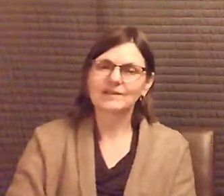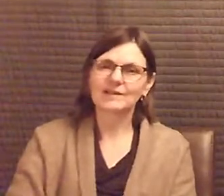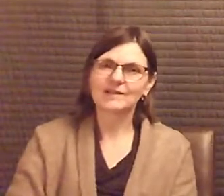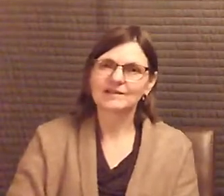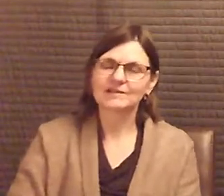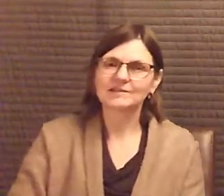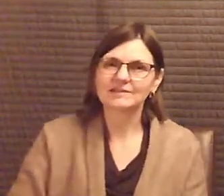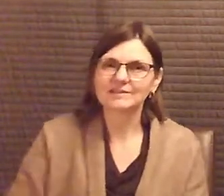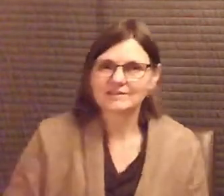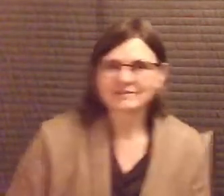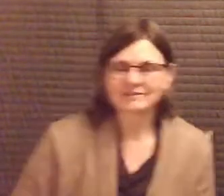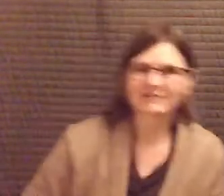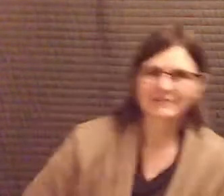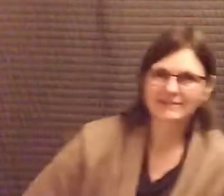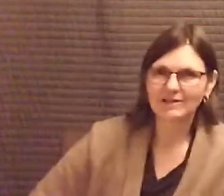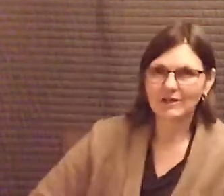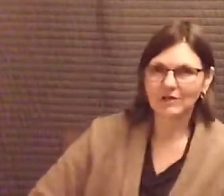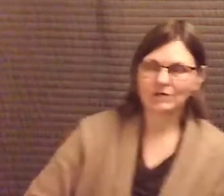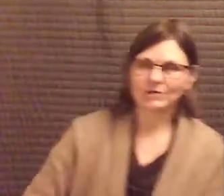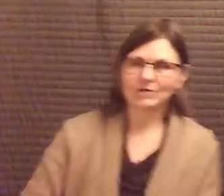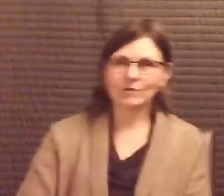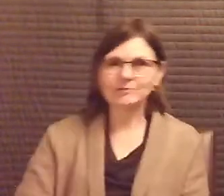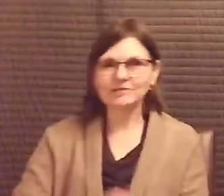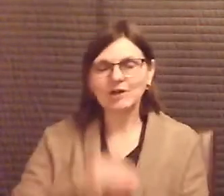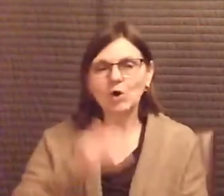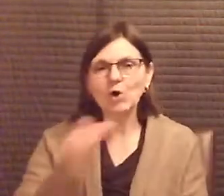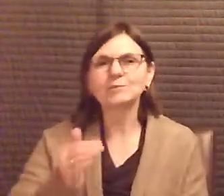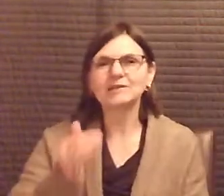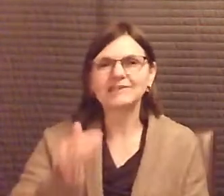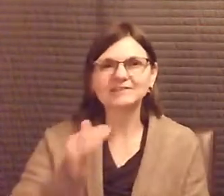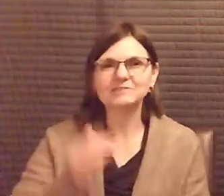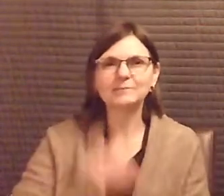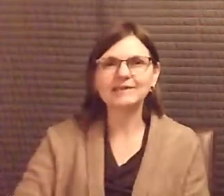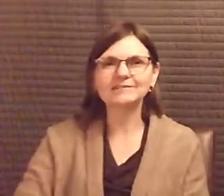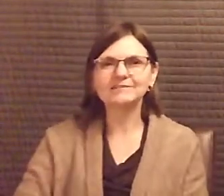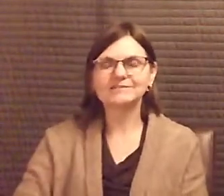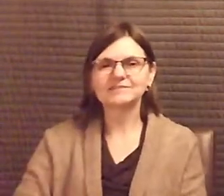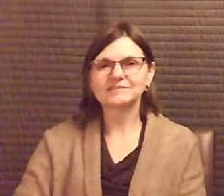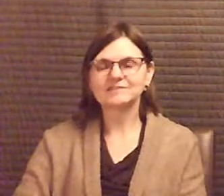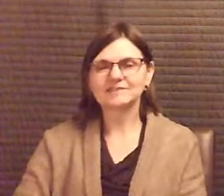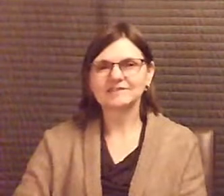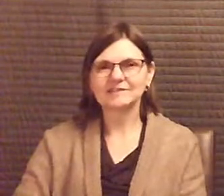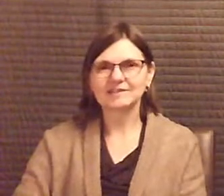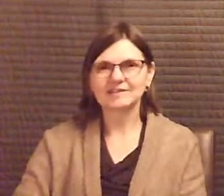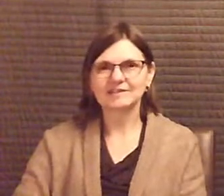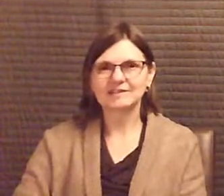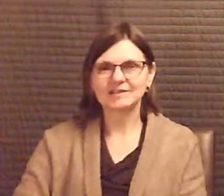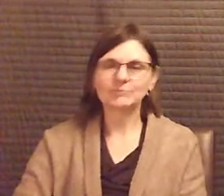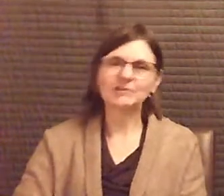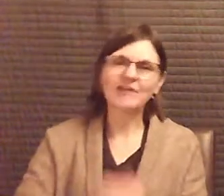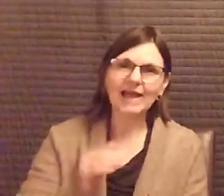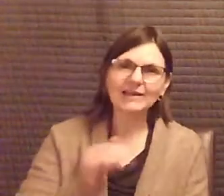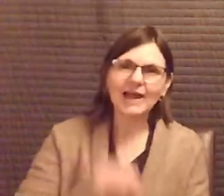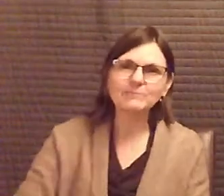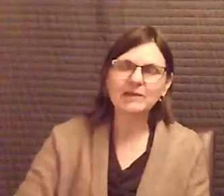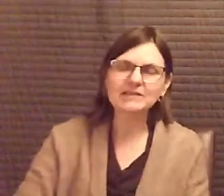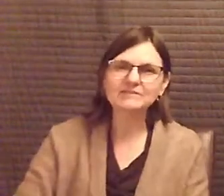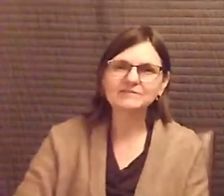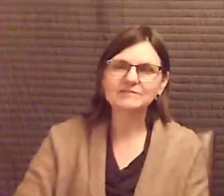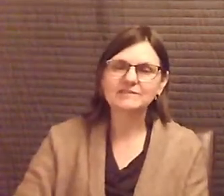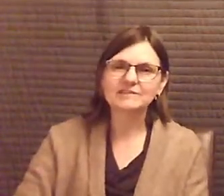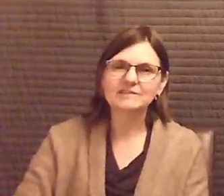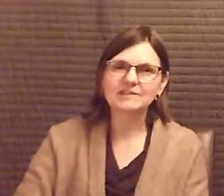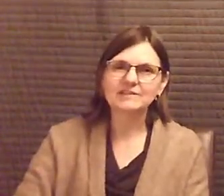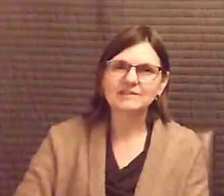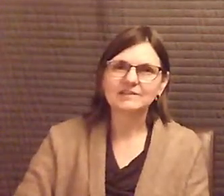hier confessed jezus openly wat er openlijk jezus beleef ik als i preach volume zodat heiligheid breekt